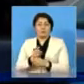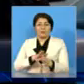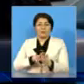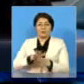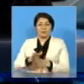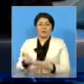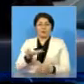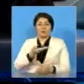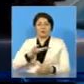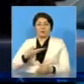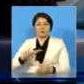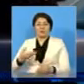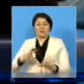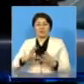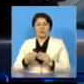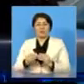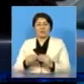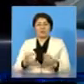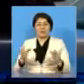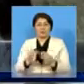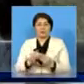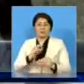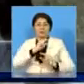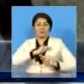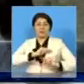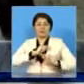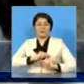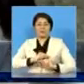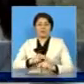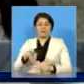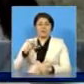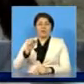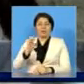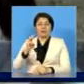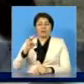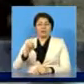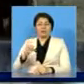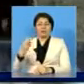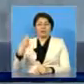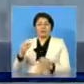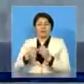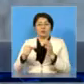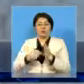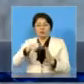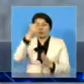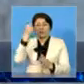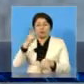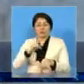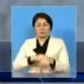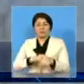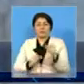біз осындай жалпы жеке құраммен күнделікті жұмыс жасаймыз. Дастан Сұлтанғалиев 2016 жылдан бері учаскелік